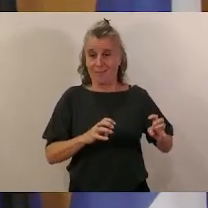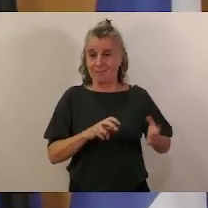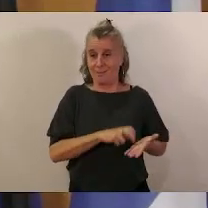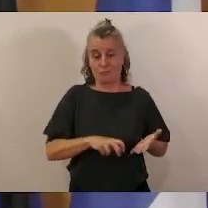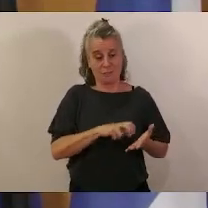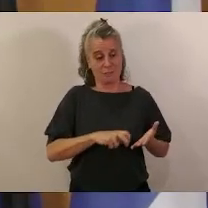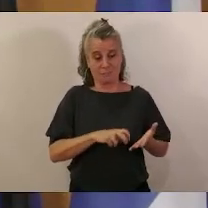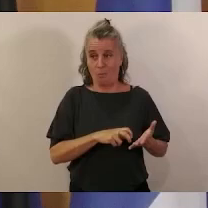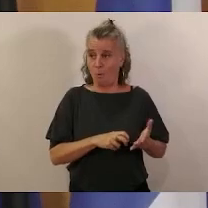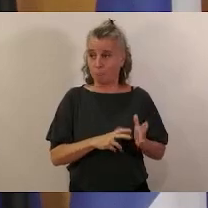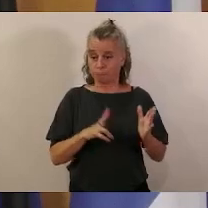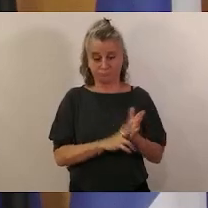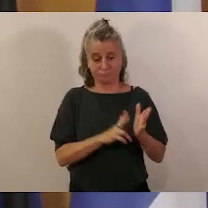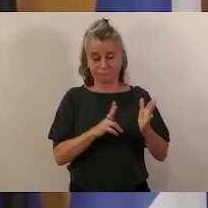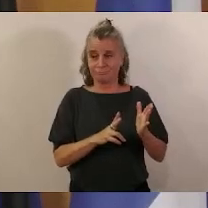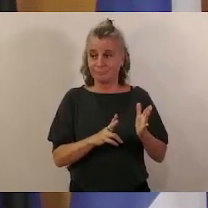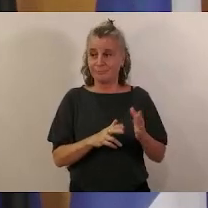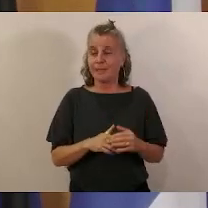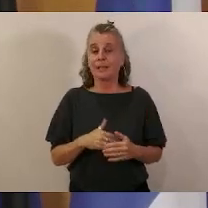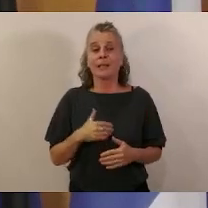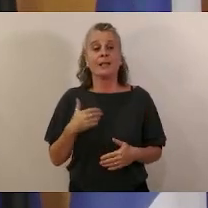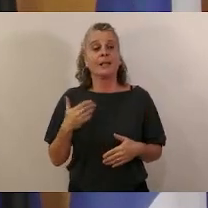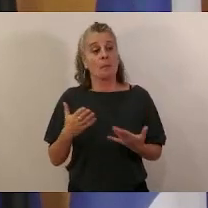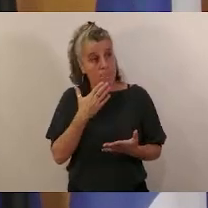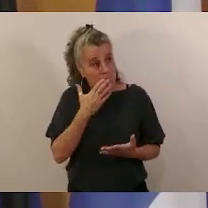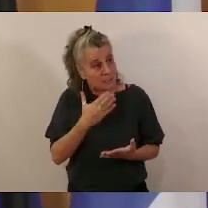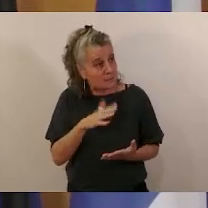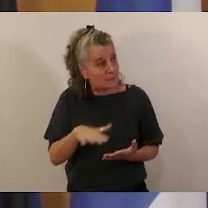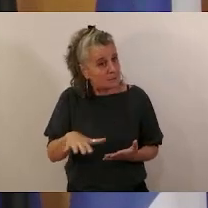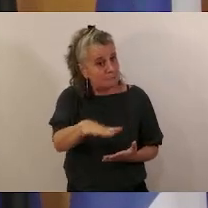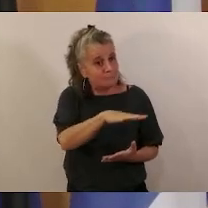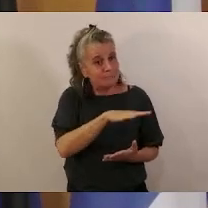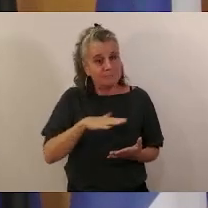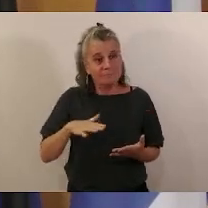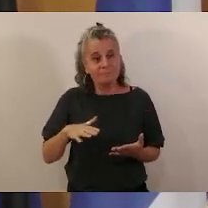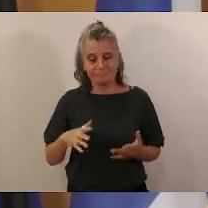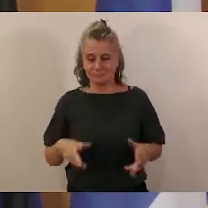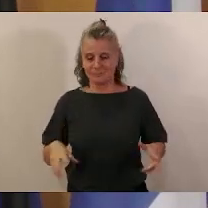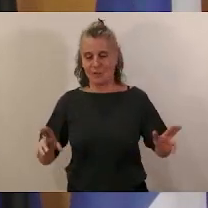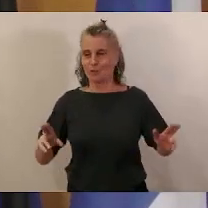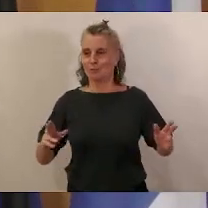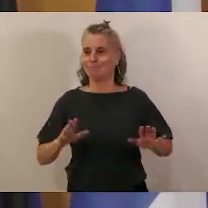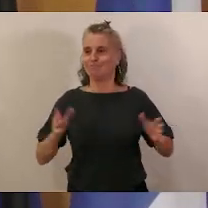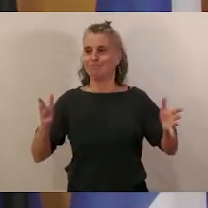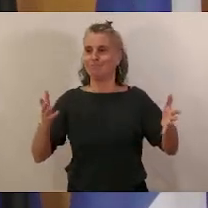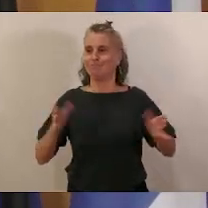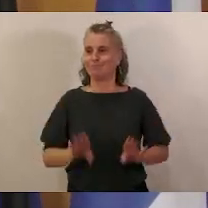d'arrondissement. Je vous remercie et je lève la séance.